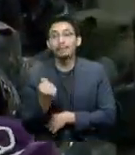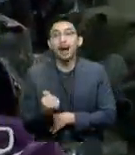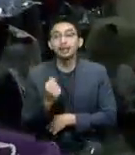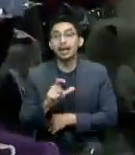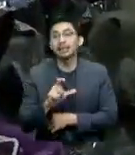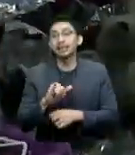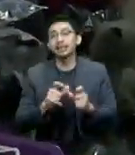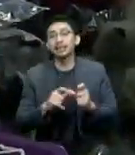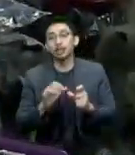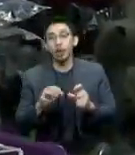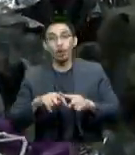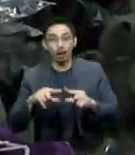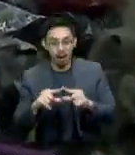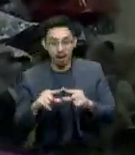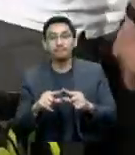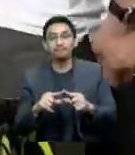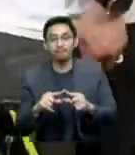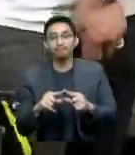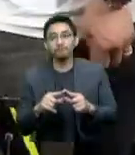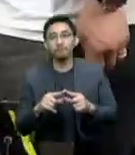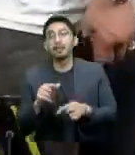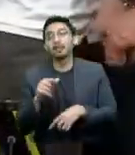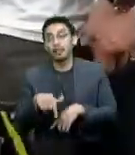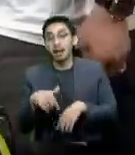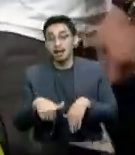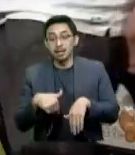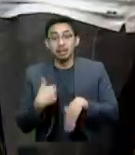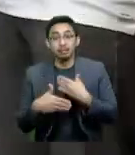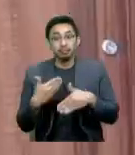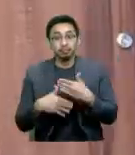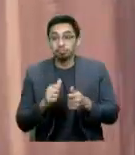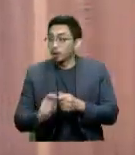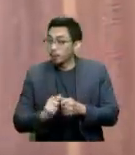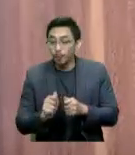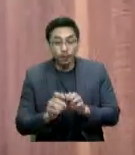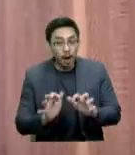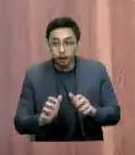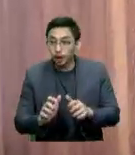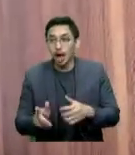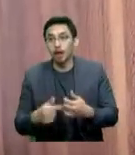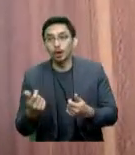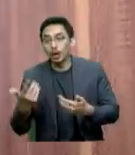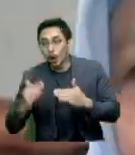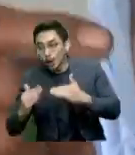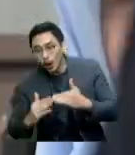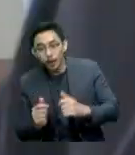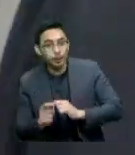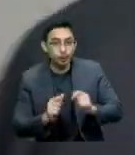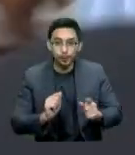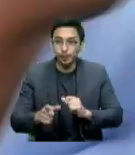Tangerang. Berbagai keseruan mewarnai proses berbelanja, hingga aksi tawar-menawar cepat dilakukan karena diburu